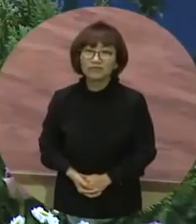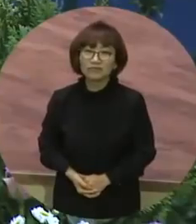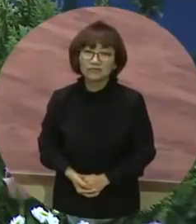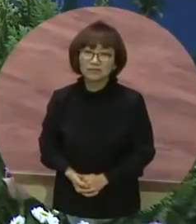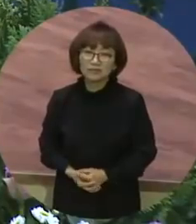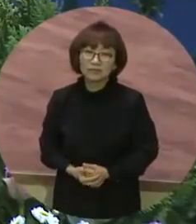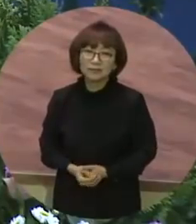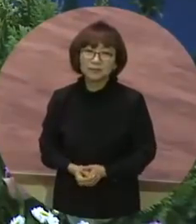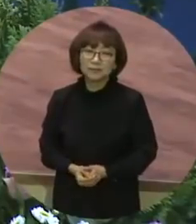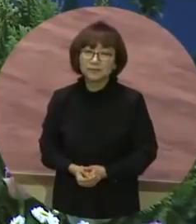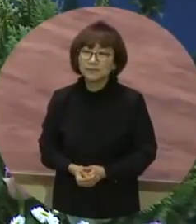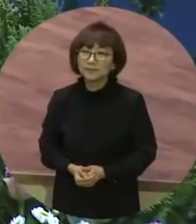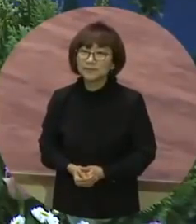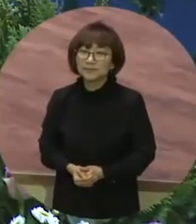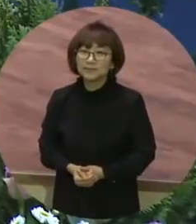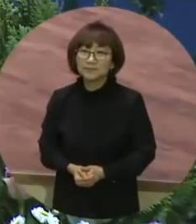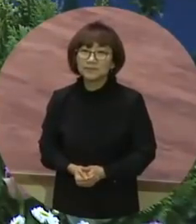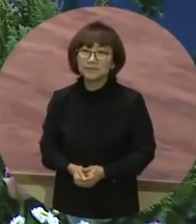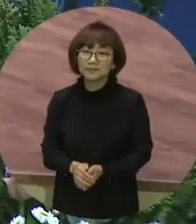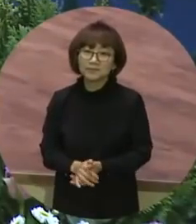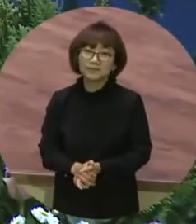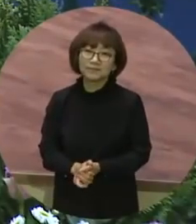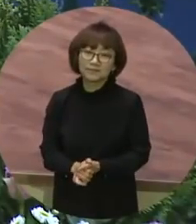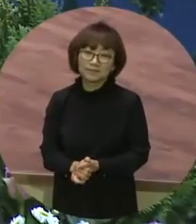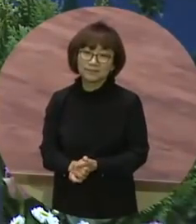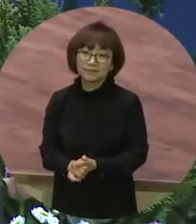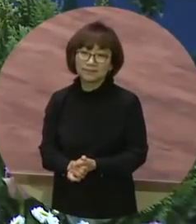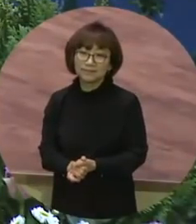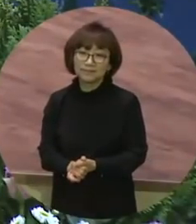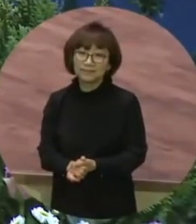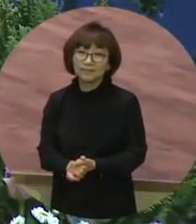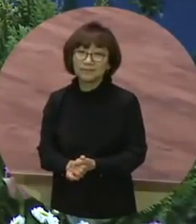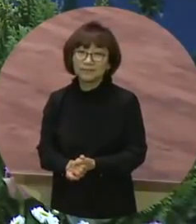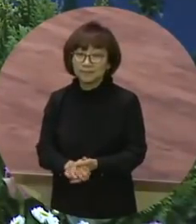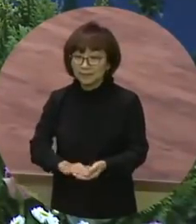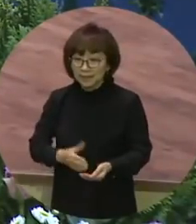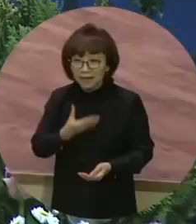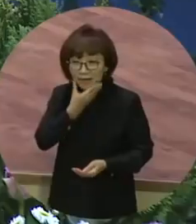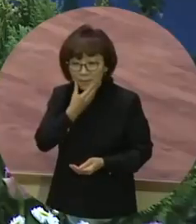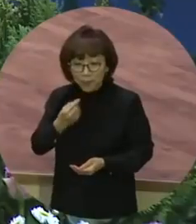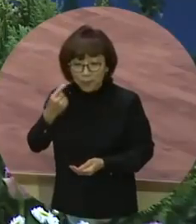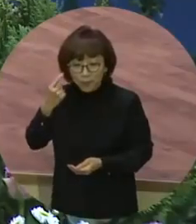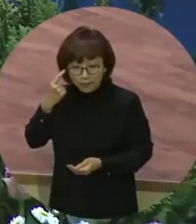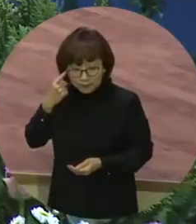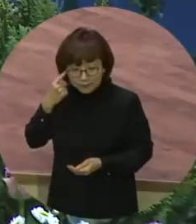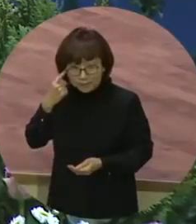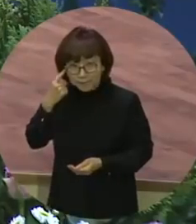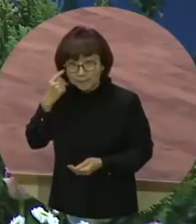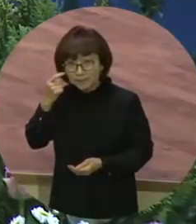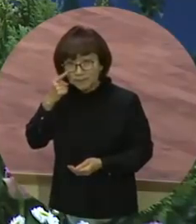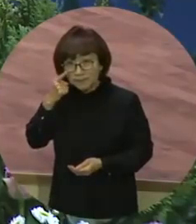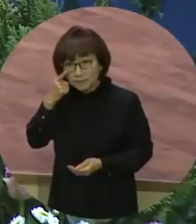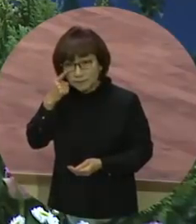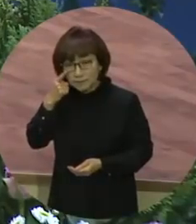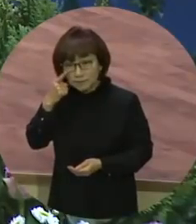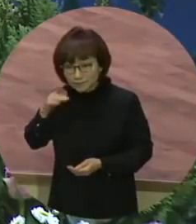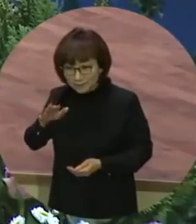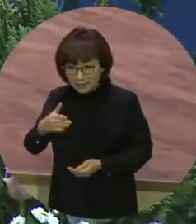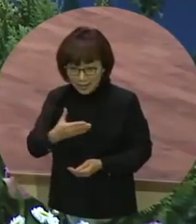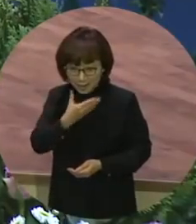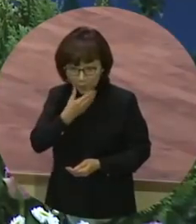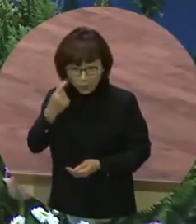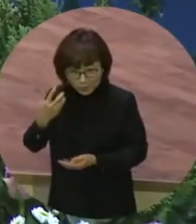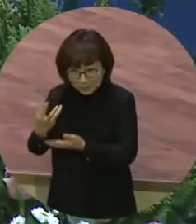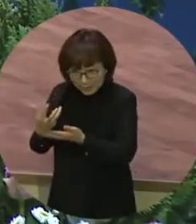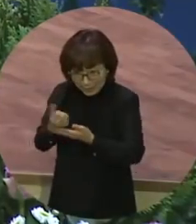거의 다 여러분 복음 안에 있다는 것 영적인 눈을 열어서 이것을 보고 셔틀을 갖추는 삶이